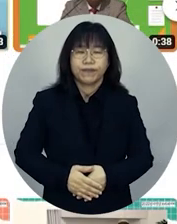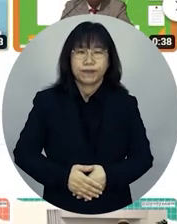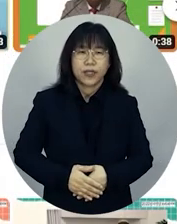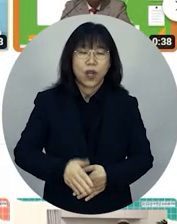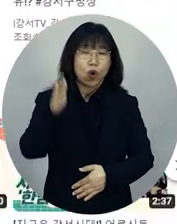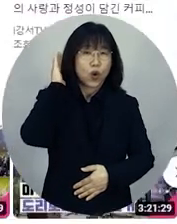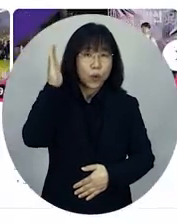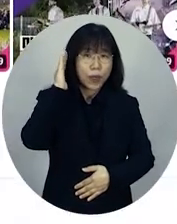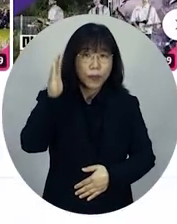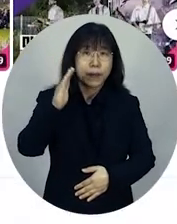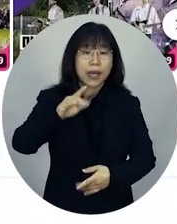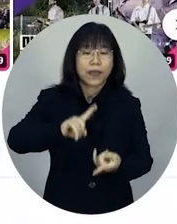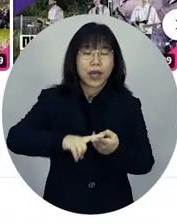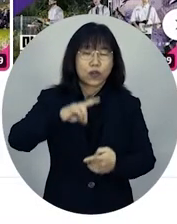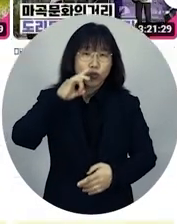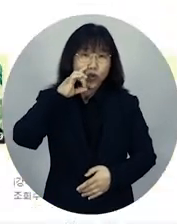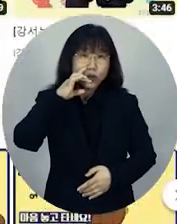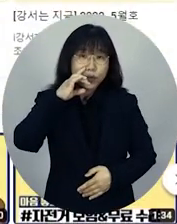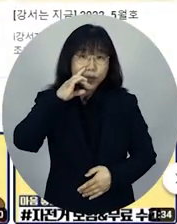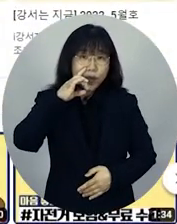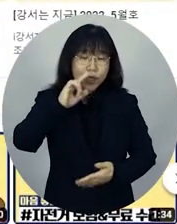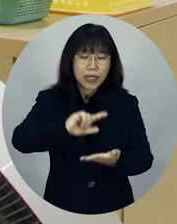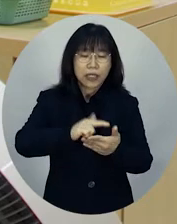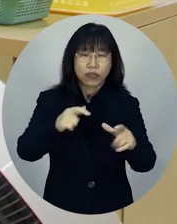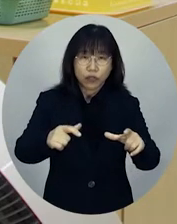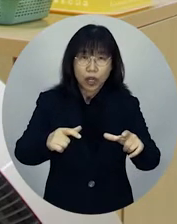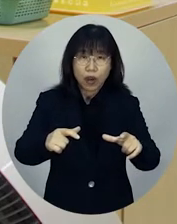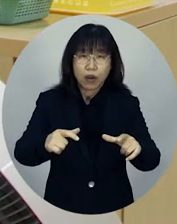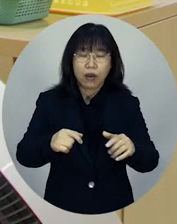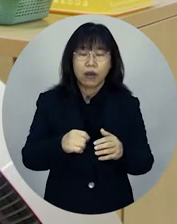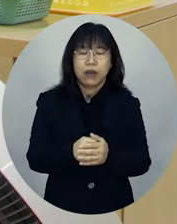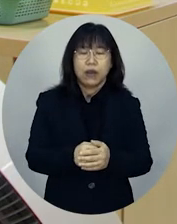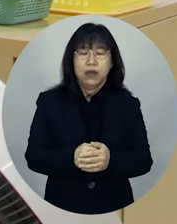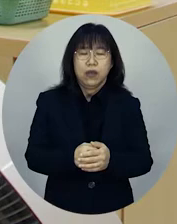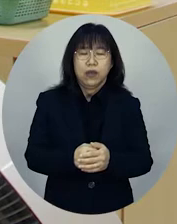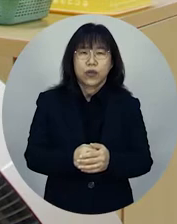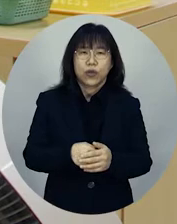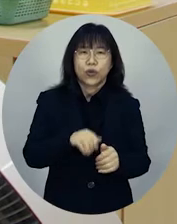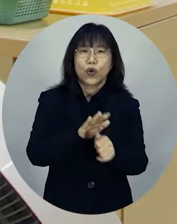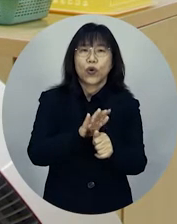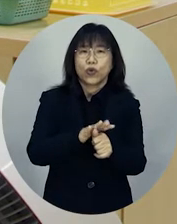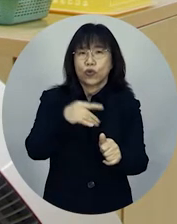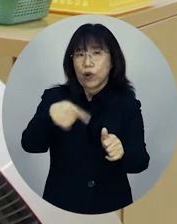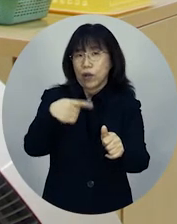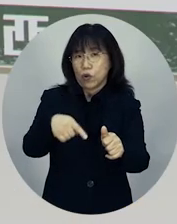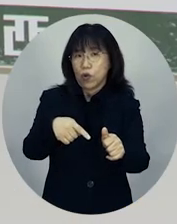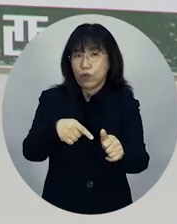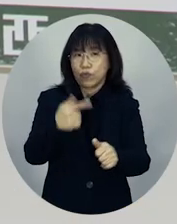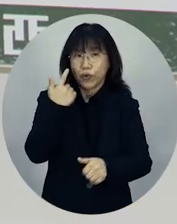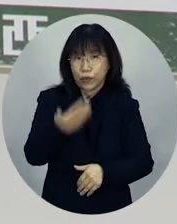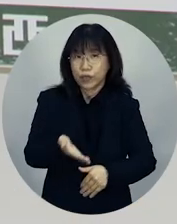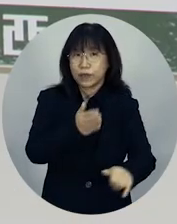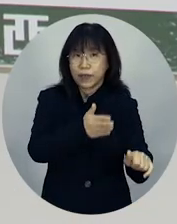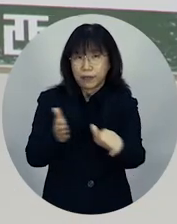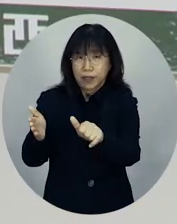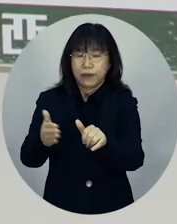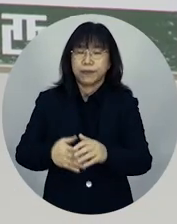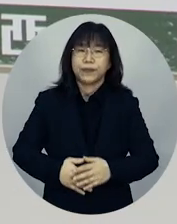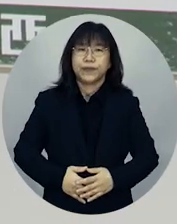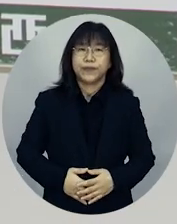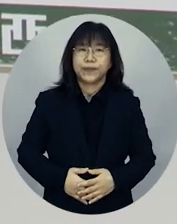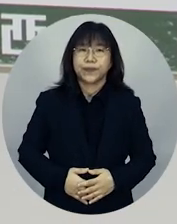사전 신청 없이 시청할 수 있습니다 강좌에 대한 보다 자세한 사항은 강서구청 교육지원과로 문의하면